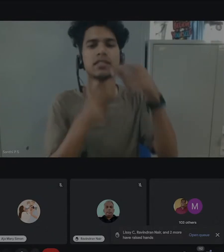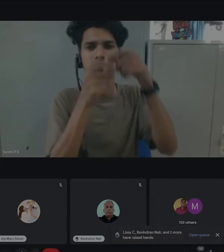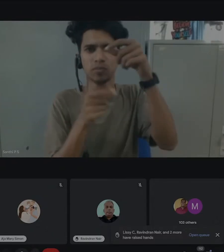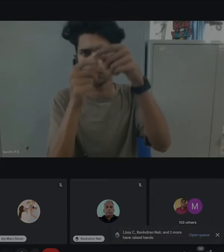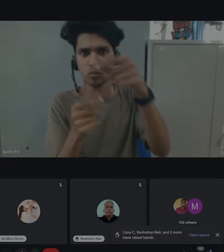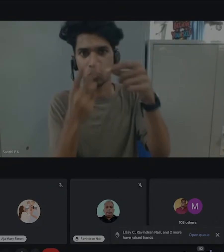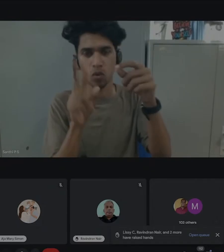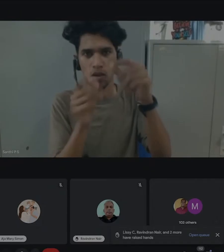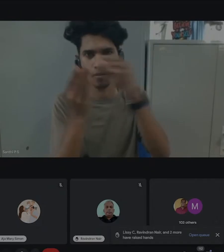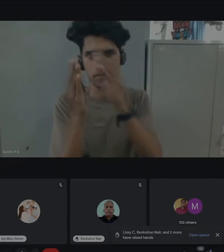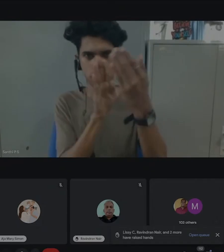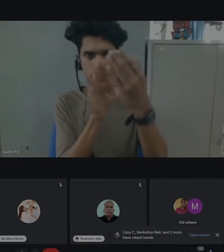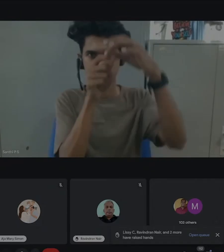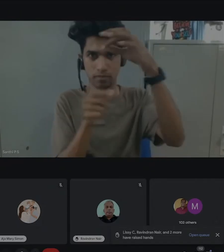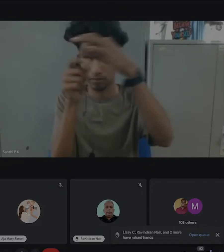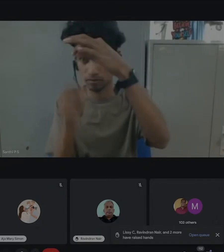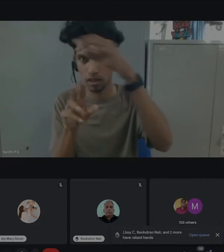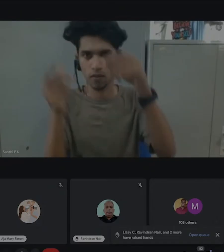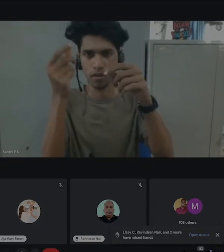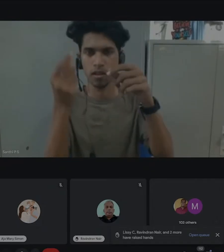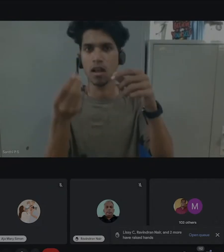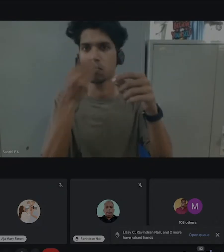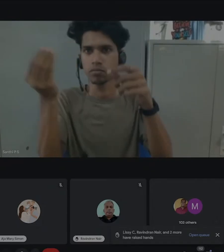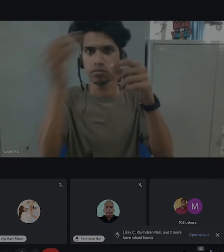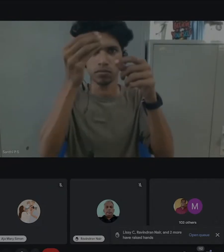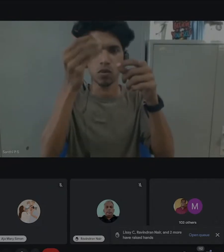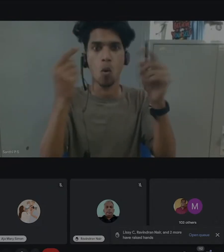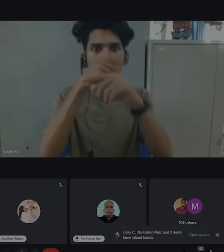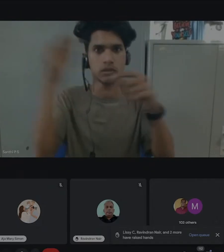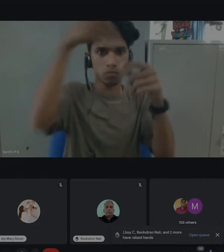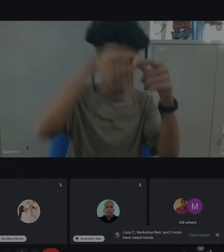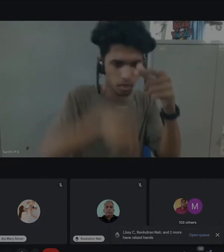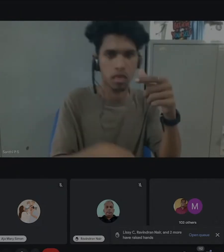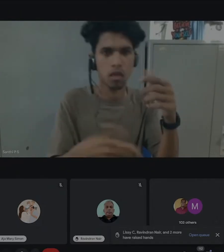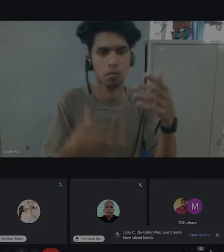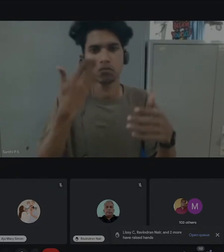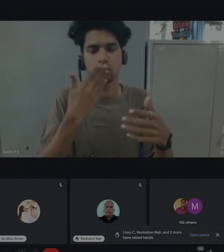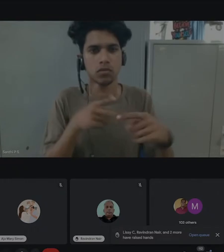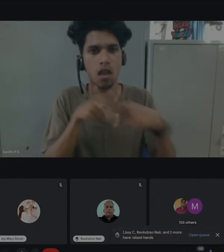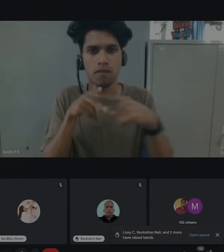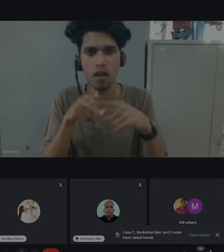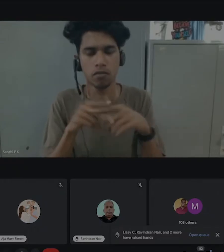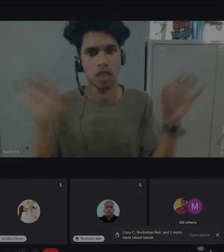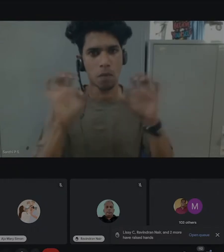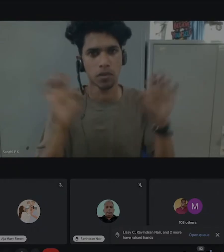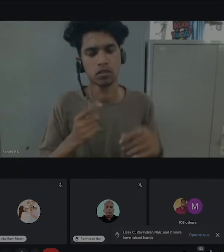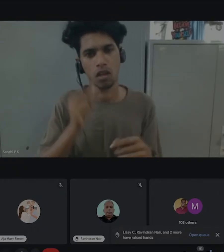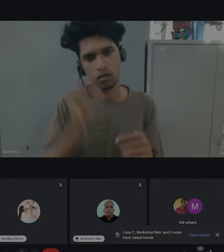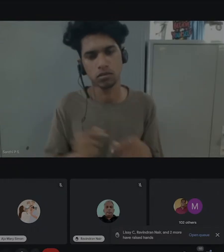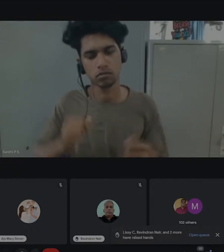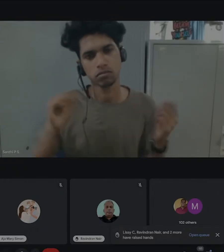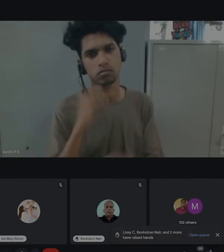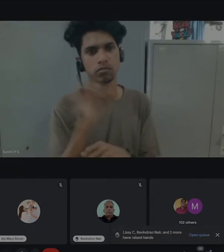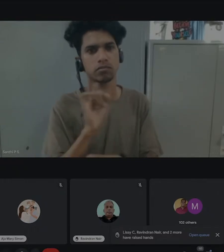കഴിഞ്ഞാൽ അതൊരു മെഡിക്കൽ സംബന്ധമായ ഒരു ബുദ്ധിമുട്ടായി, അത് നമുക്ക് ശ്വാസതടസ്സം വരികയും ഉടനെ തന്നെ എമർജൻസി ആയി ആശുപത്രിയിൽ എത്തിക്കുകയൊക്കെ ചെയ്യേണ്ടുന്ന